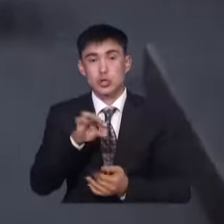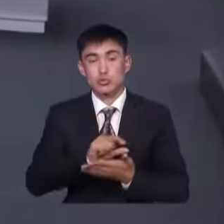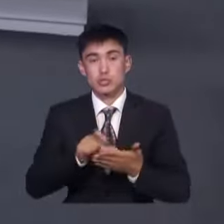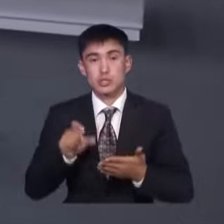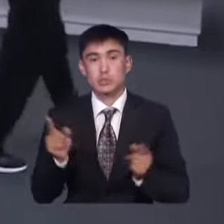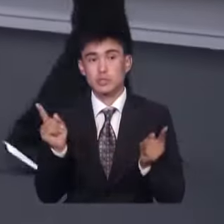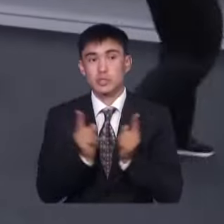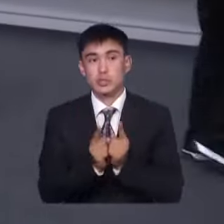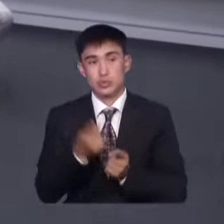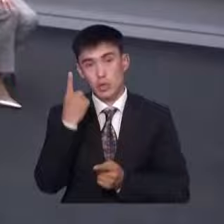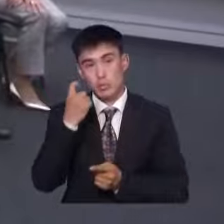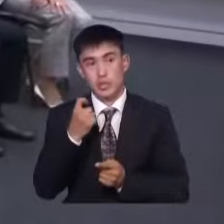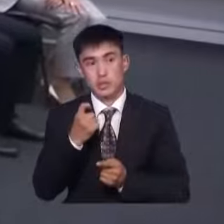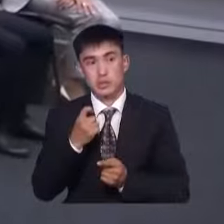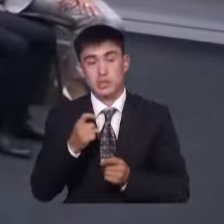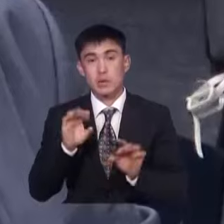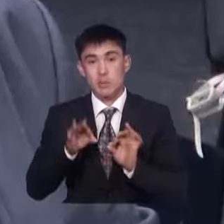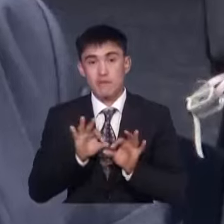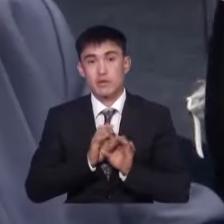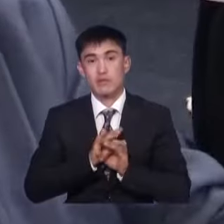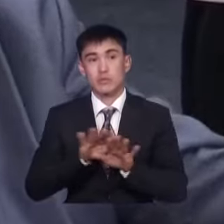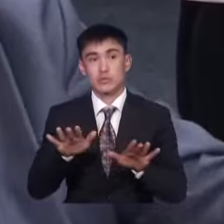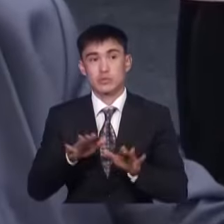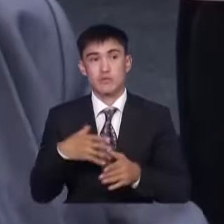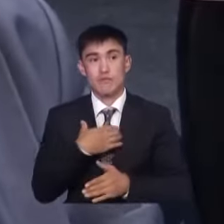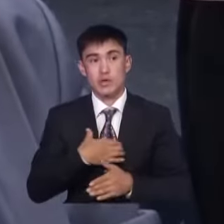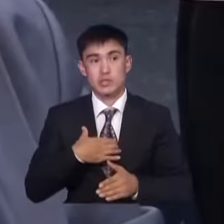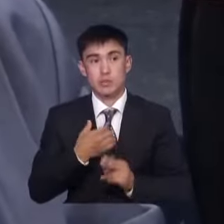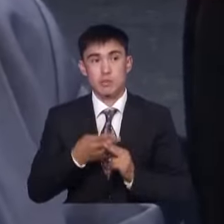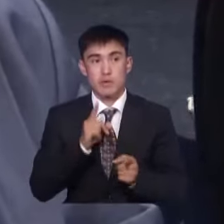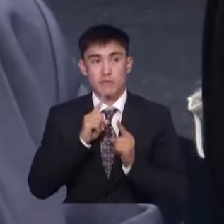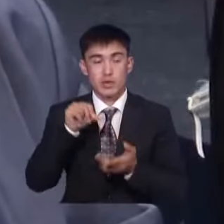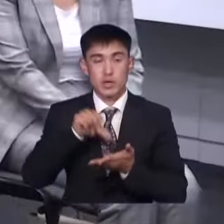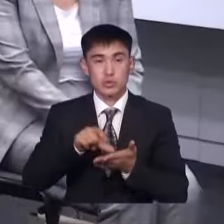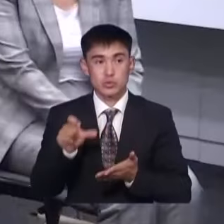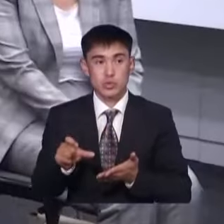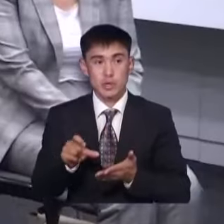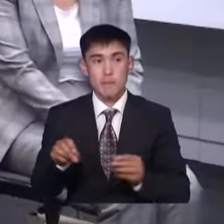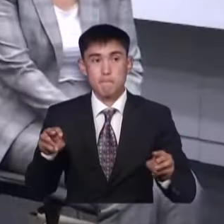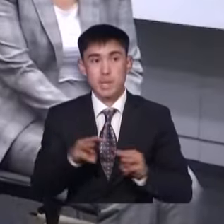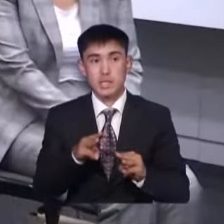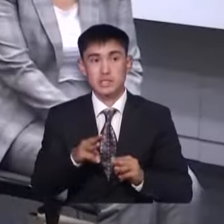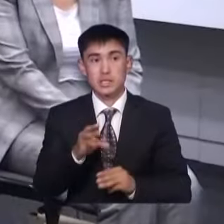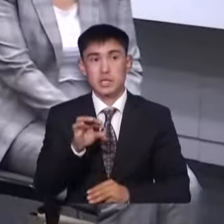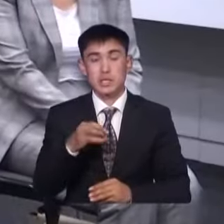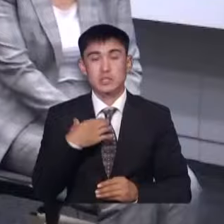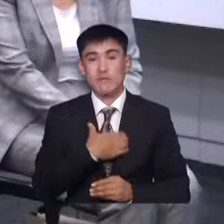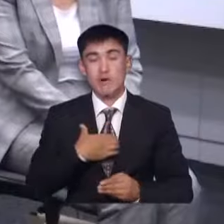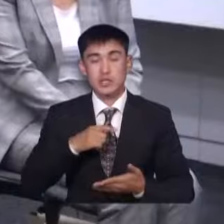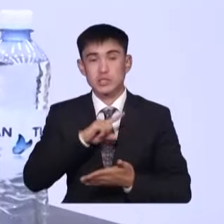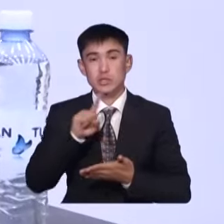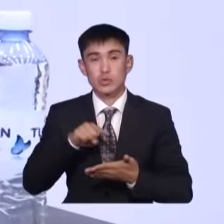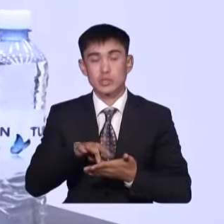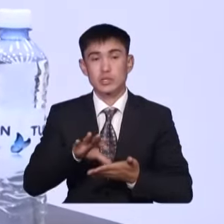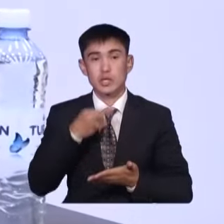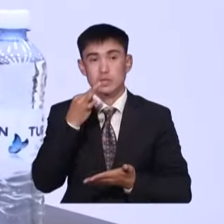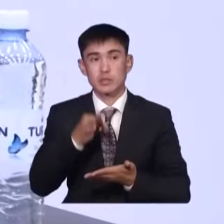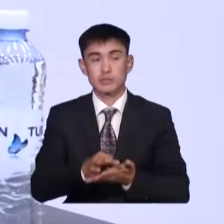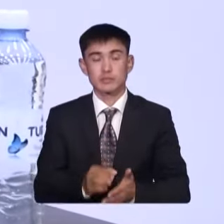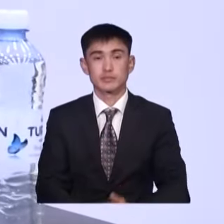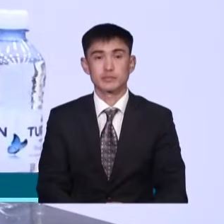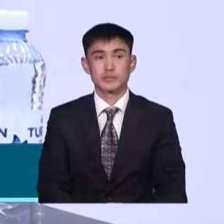журналистермен кездесу ақпараттың дұрыс таралуы үшін маңызды екенін алға тартты. Брифингке қатысушылар министрге көкейдегі сауалдарын жолдады.